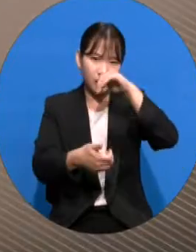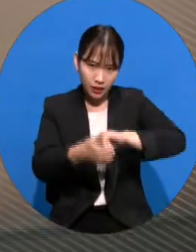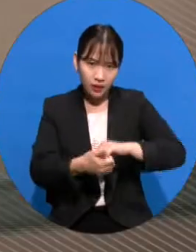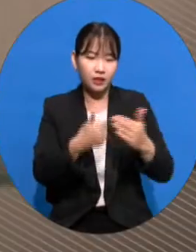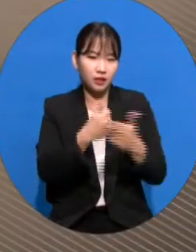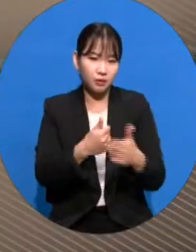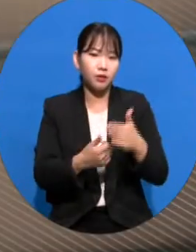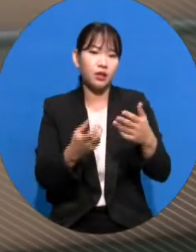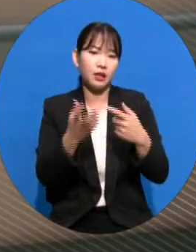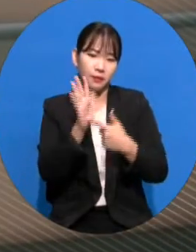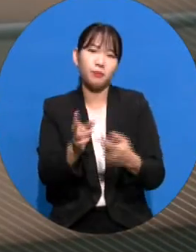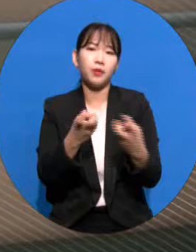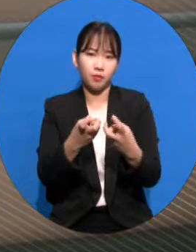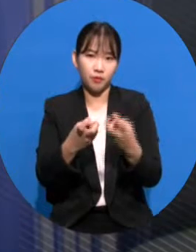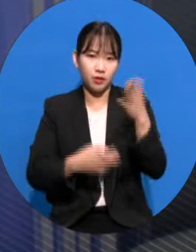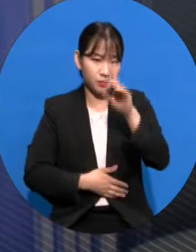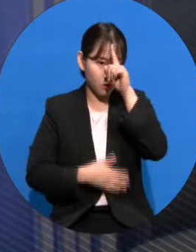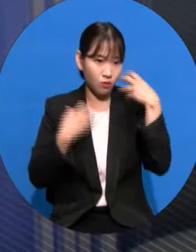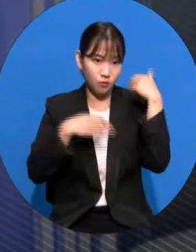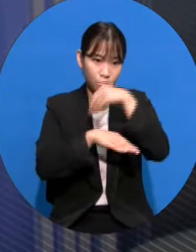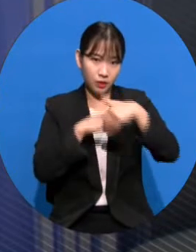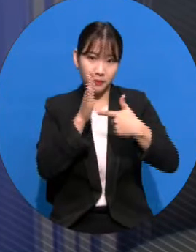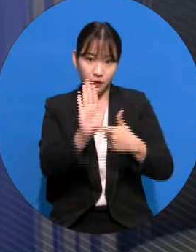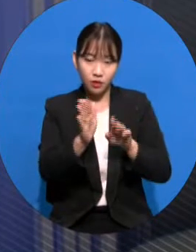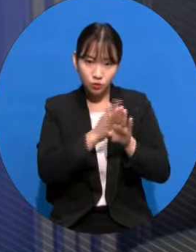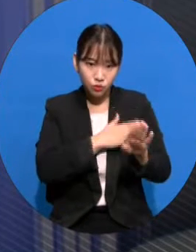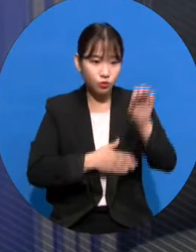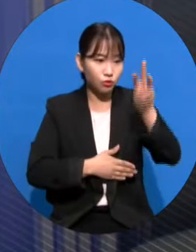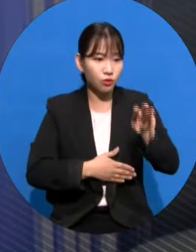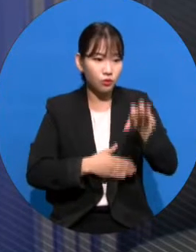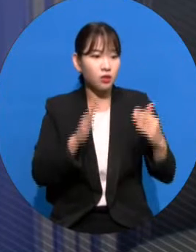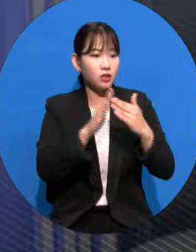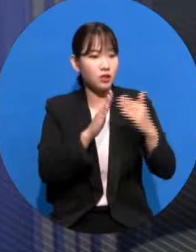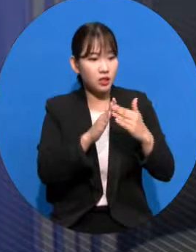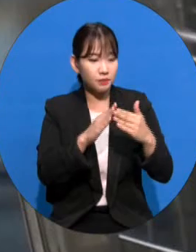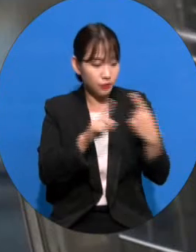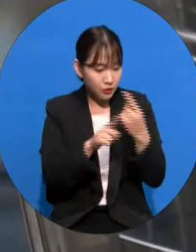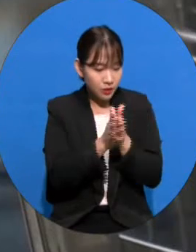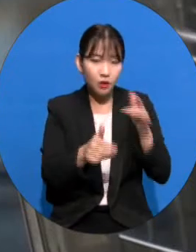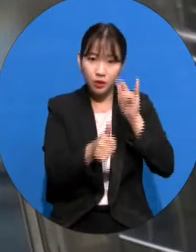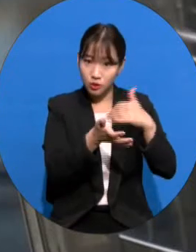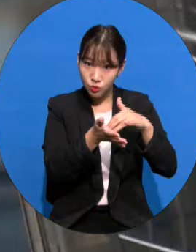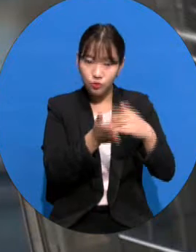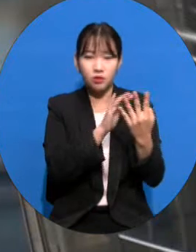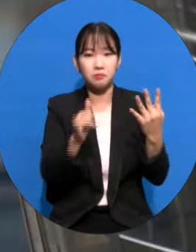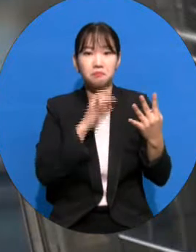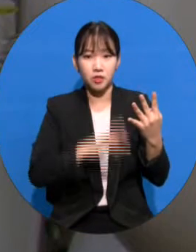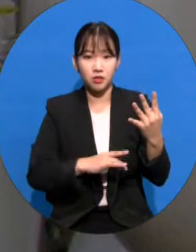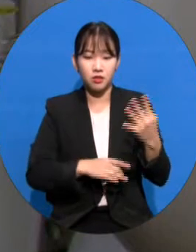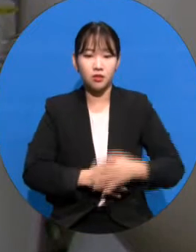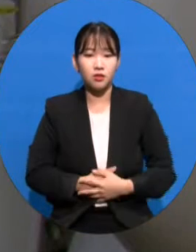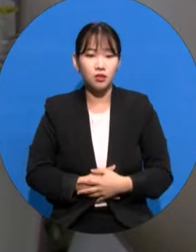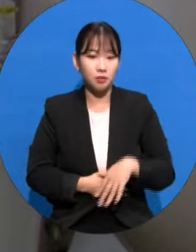성격이 있습니다 하지만 정부 방침이 발표된 이후 광주에서 재택 치료에 들어간 확진 자는 4명 뿐입니다